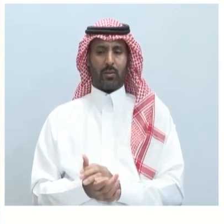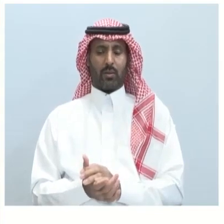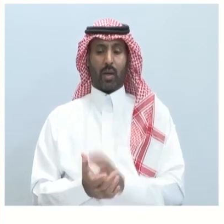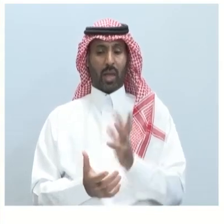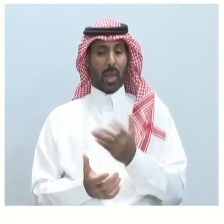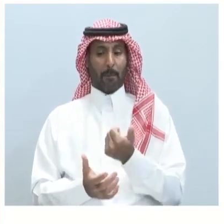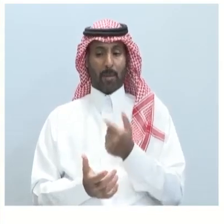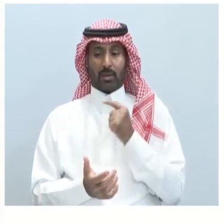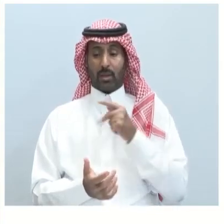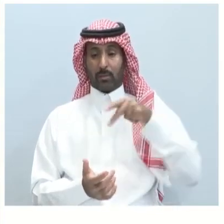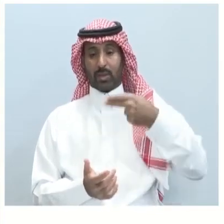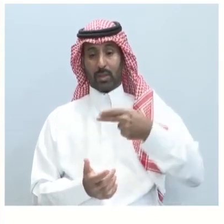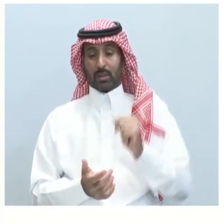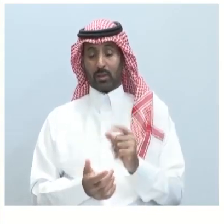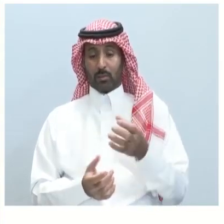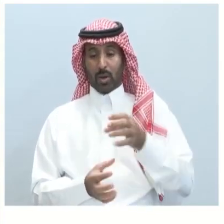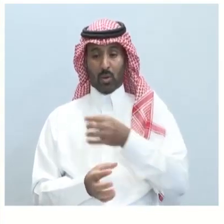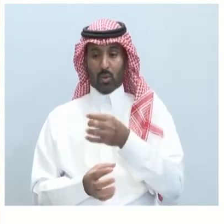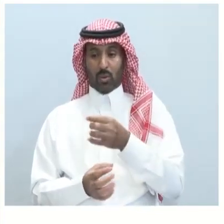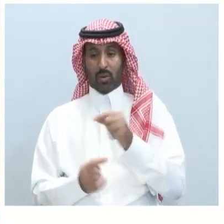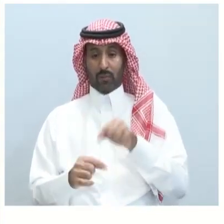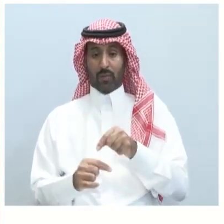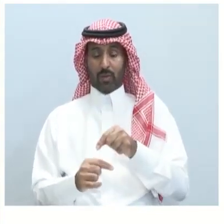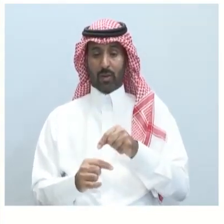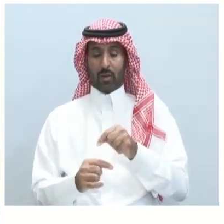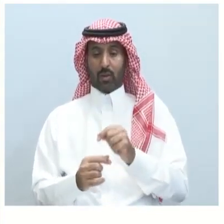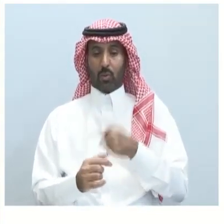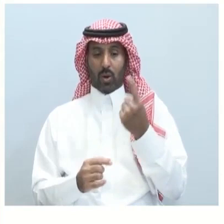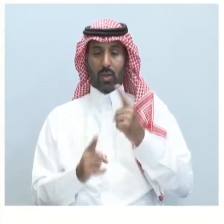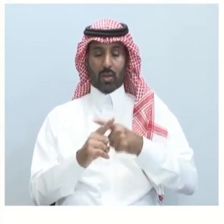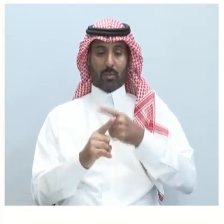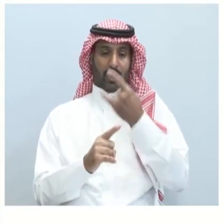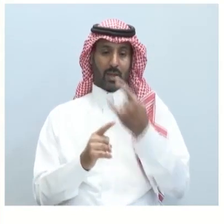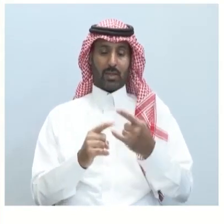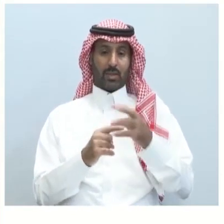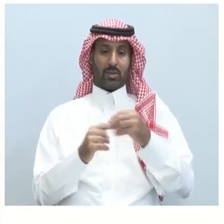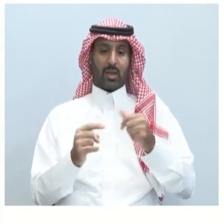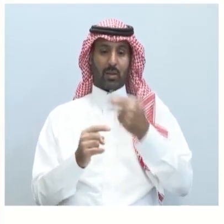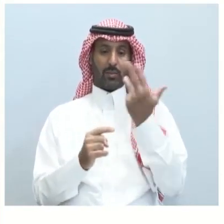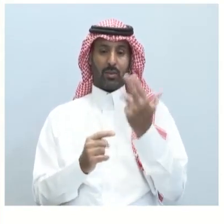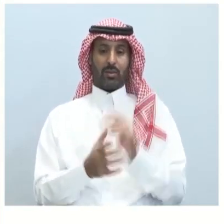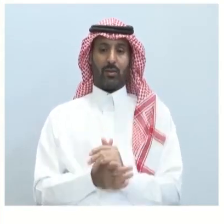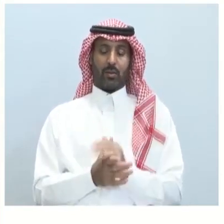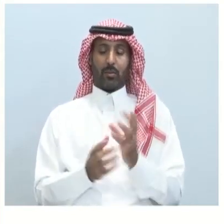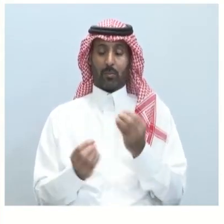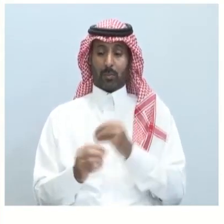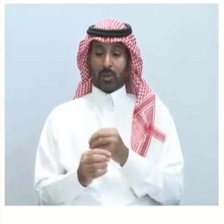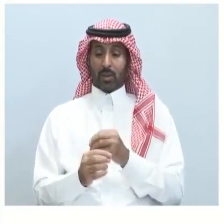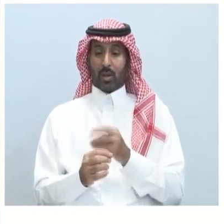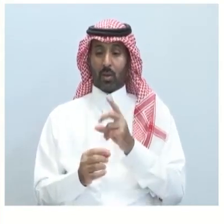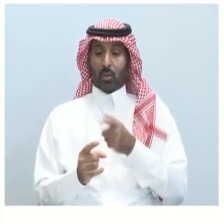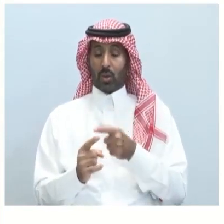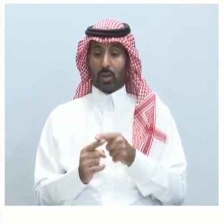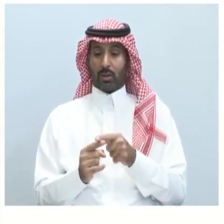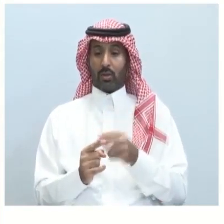قيمه البي اتش لمحلول يحتوي على واحد ضرب عشره اس سالب كم اس سالب تسعه من